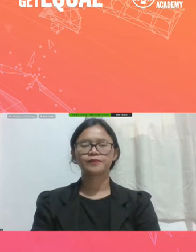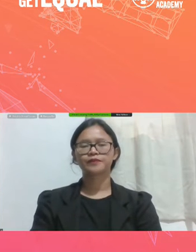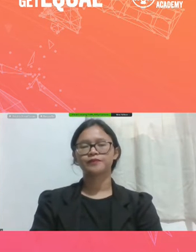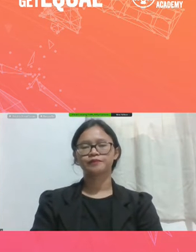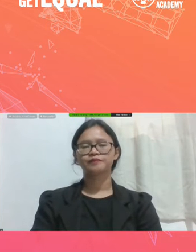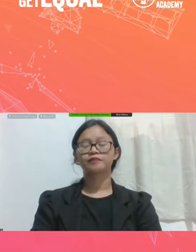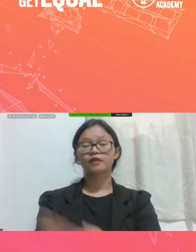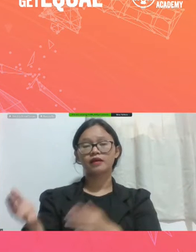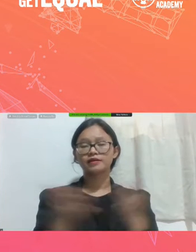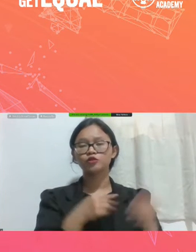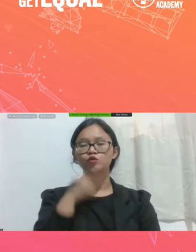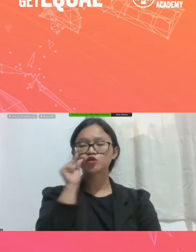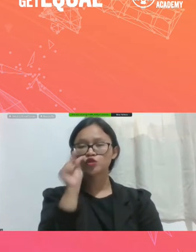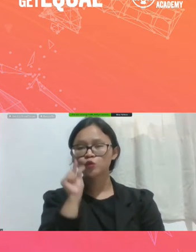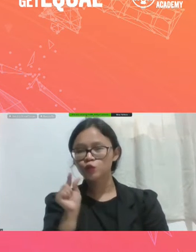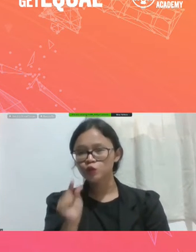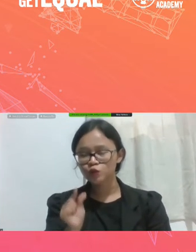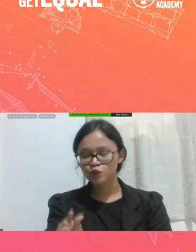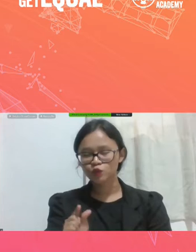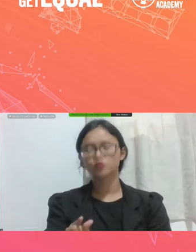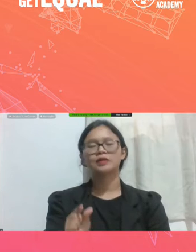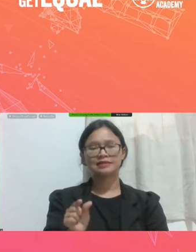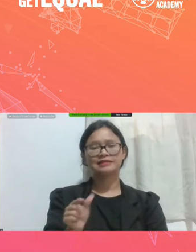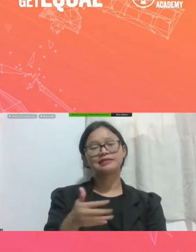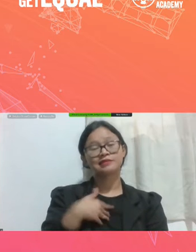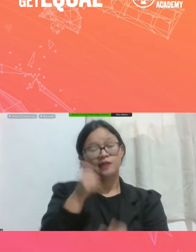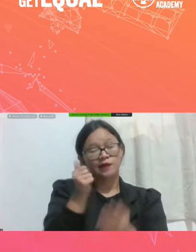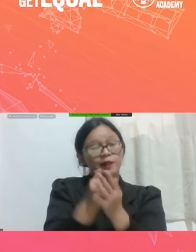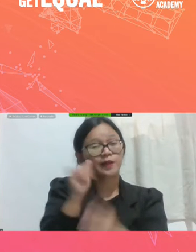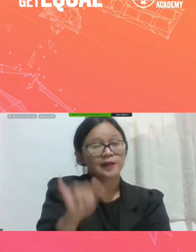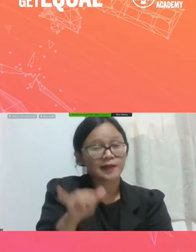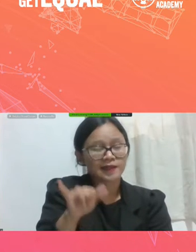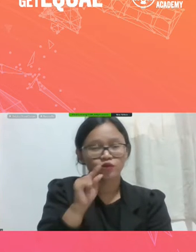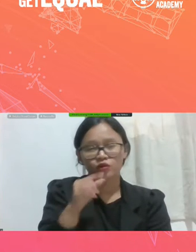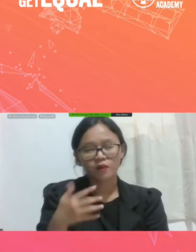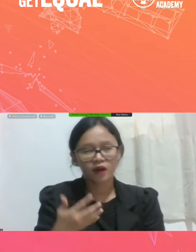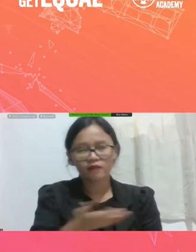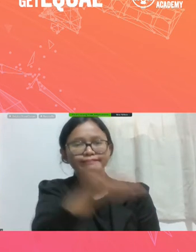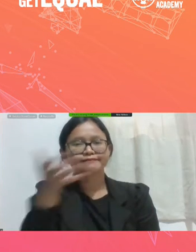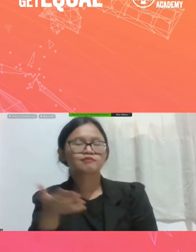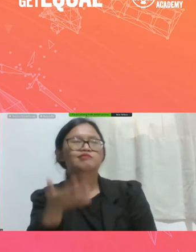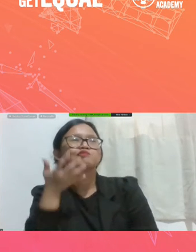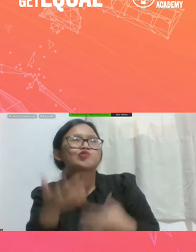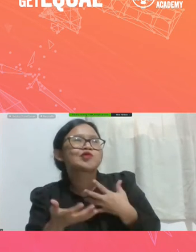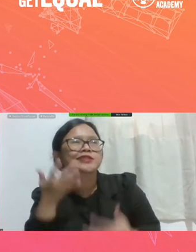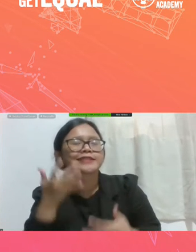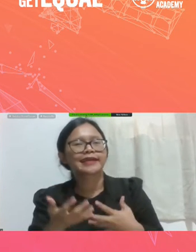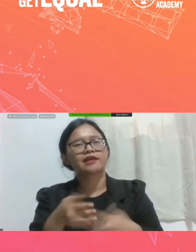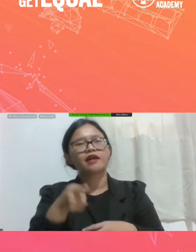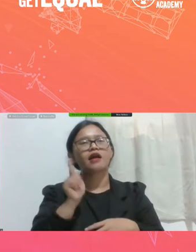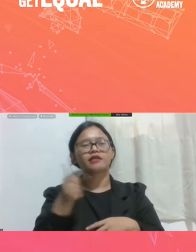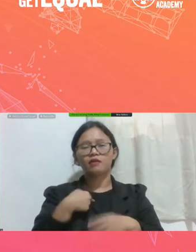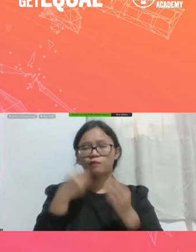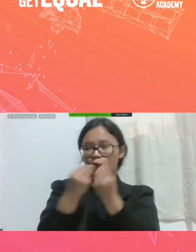ini beberapa rekomendasi, ini mungkin cukup penting juga ya untuk mungkin ada beberapa perwakilan